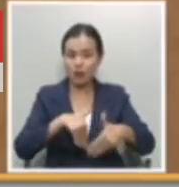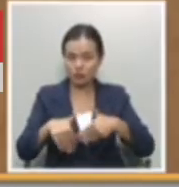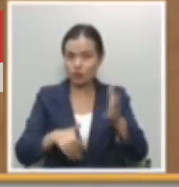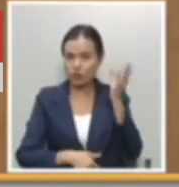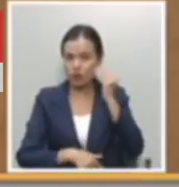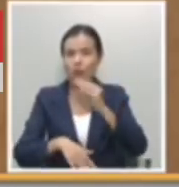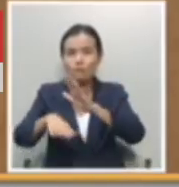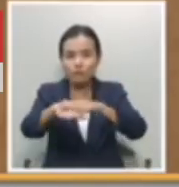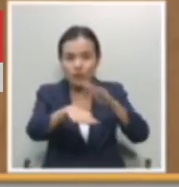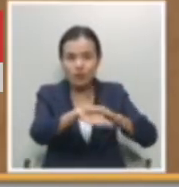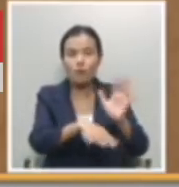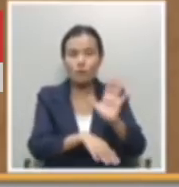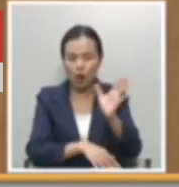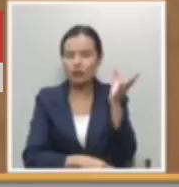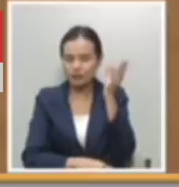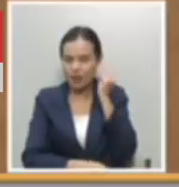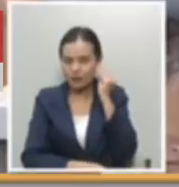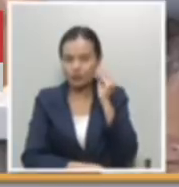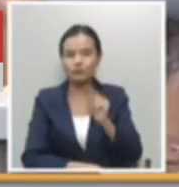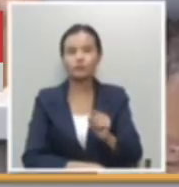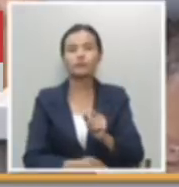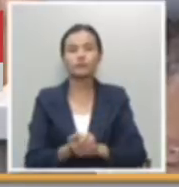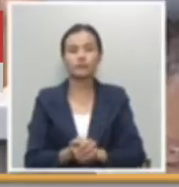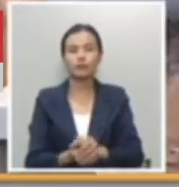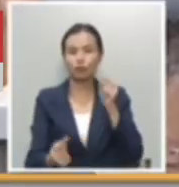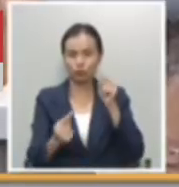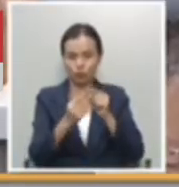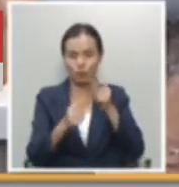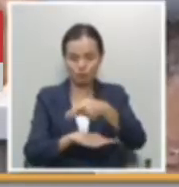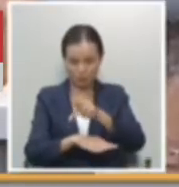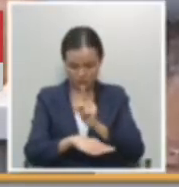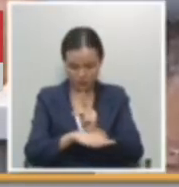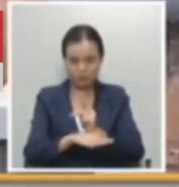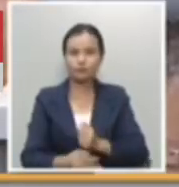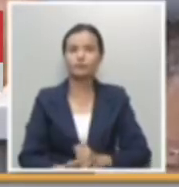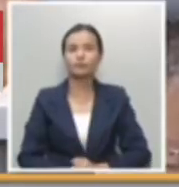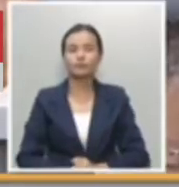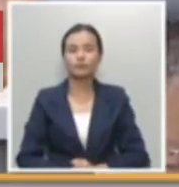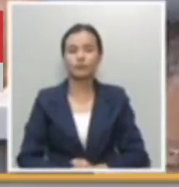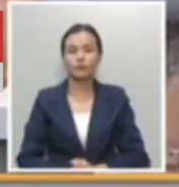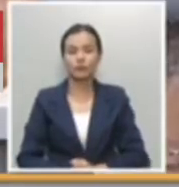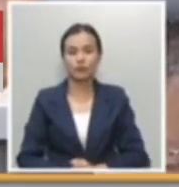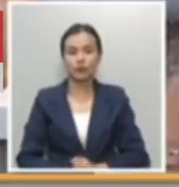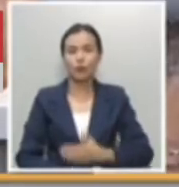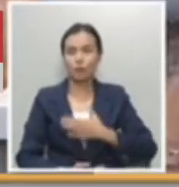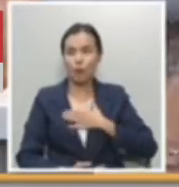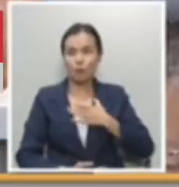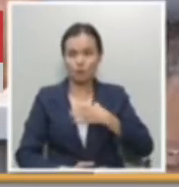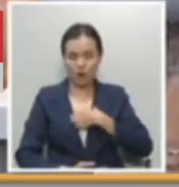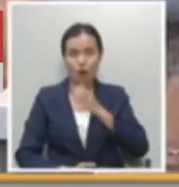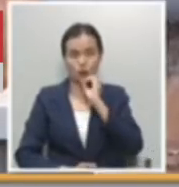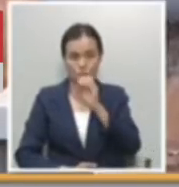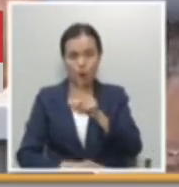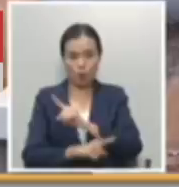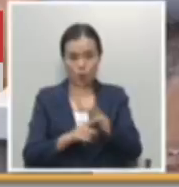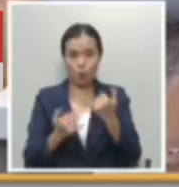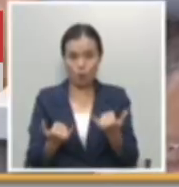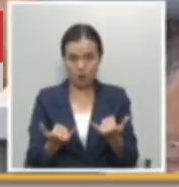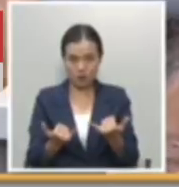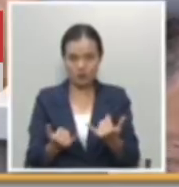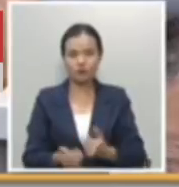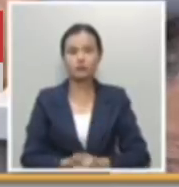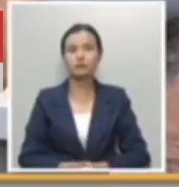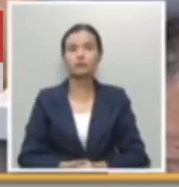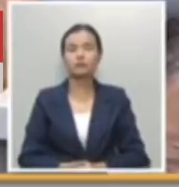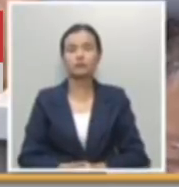องไปเรียกเขาได้ยินครับ ครับ ครับเชิญนะครับ ครับสิ่งที่ผมอยากจะบอกวันนี้นะครับ